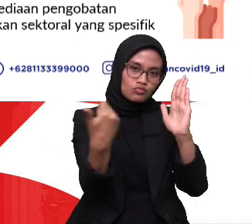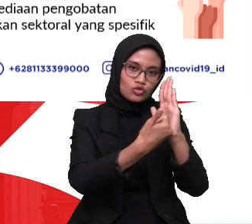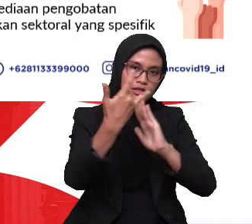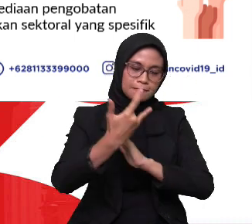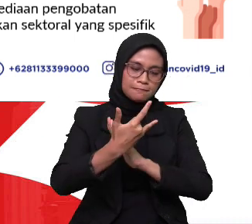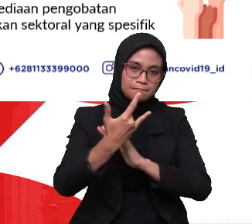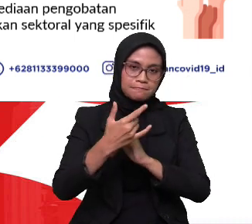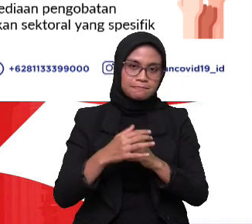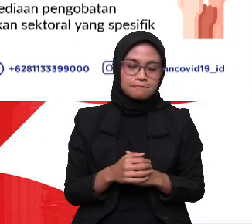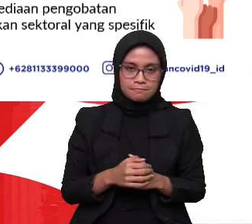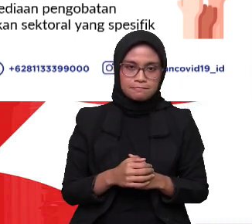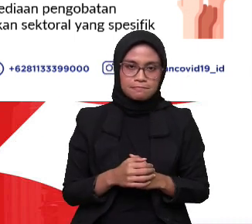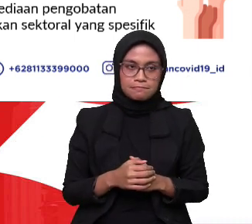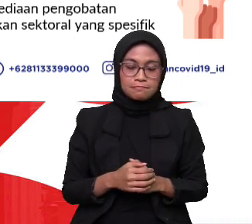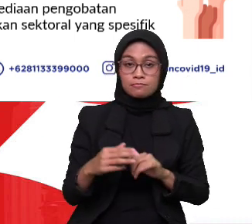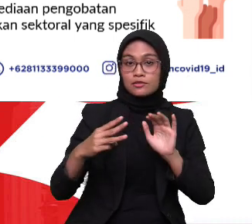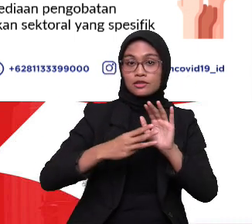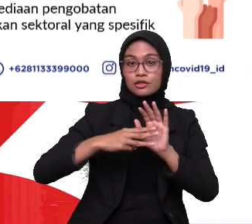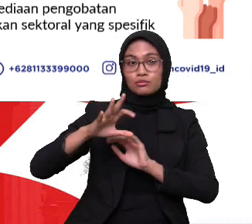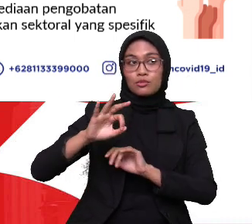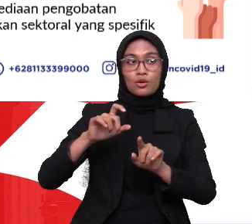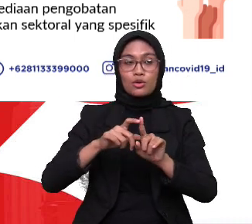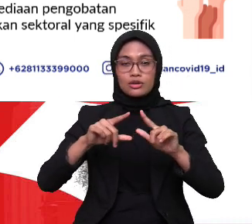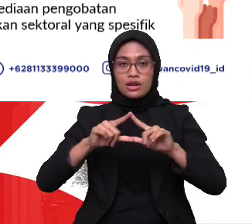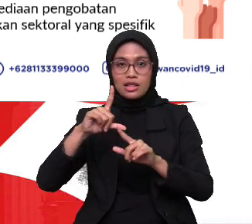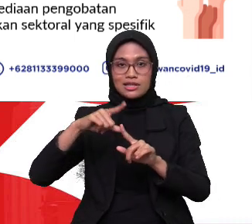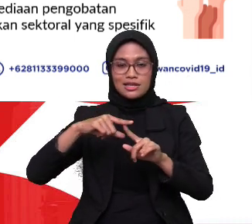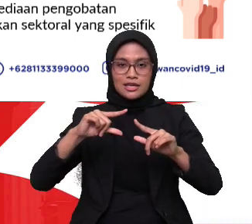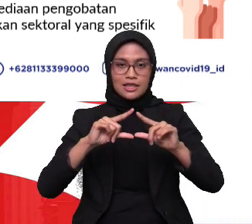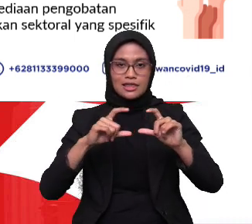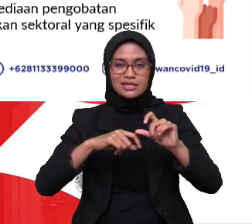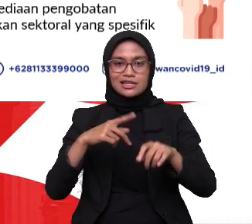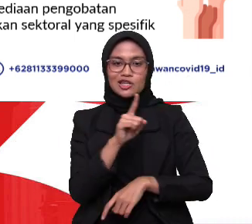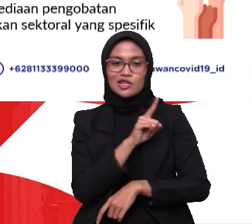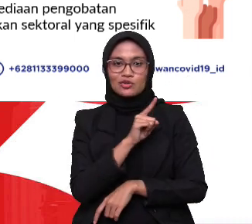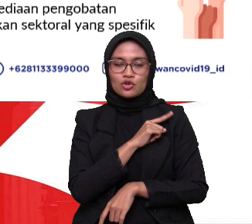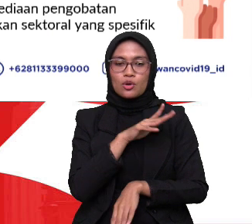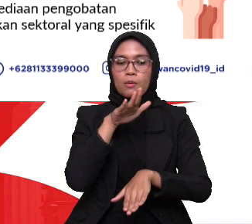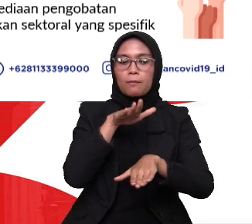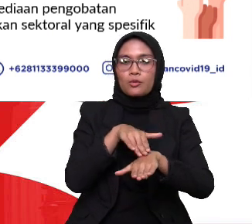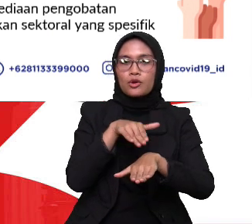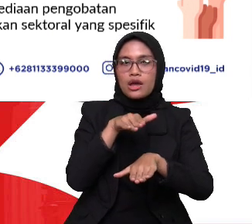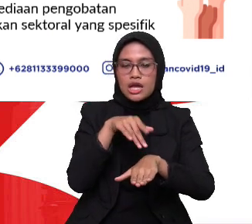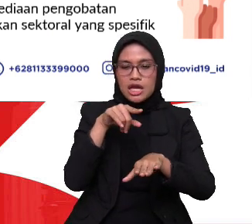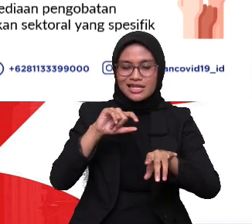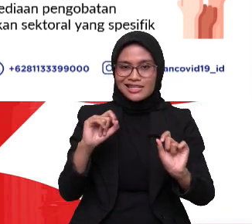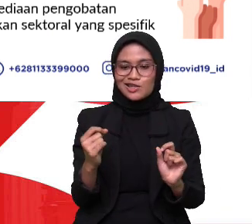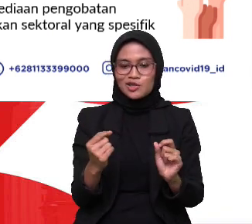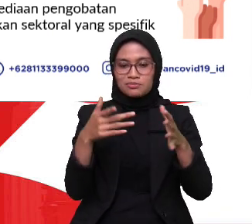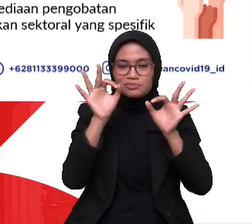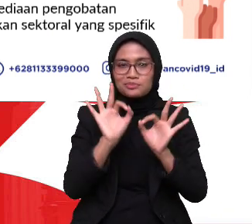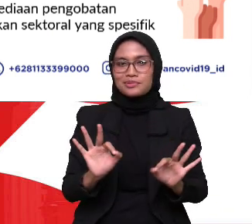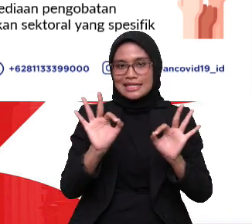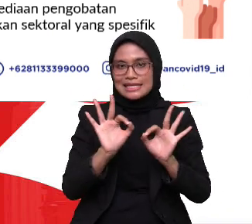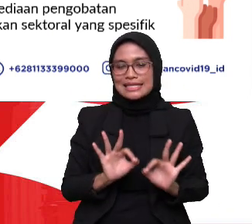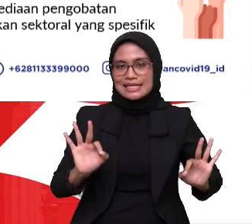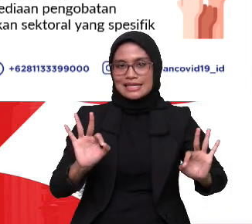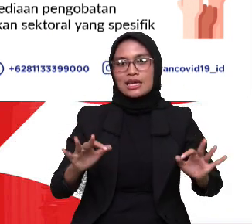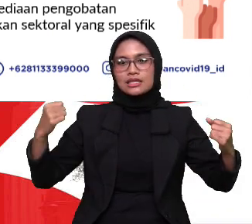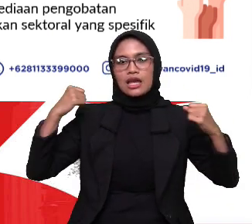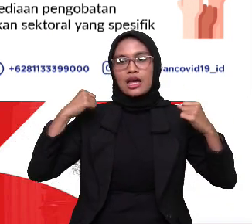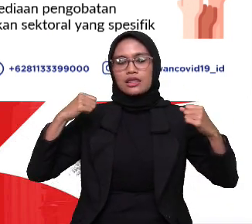modalitas individu diantaranya adalah yang pertama udah budaya perilaku hidup bersih dan sehat dalam berbagai